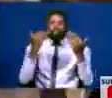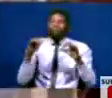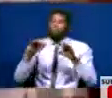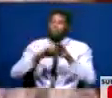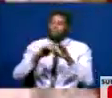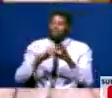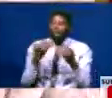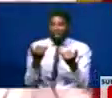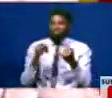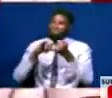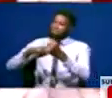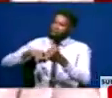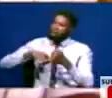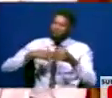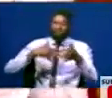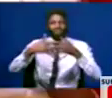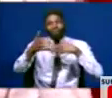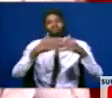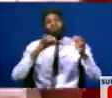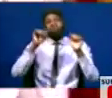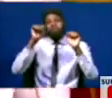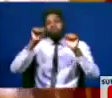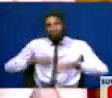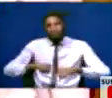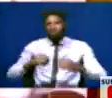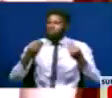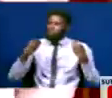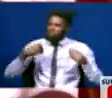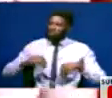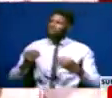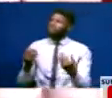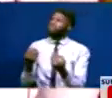marry whomever they please and dress more freely.